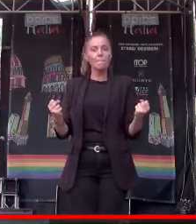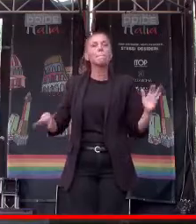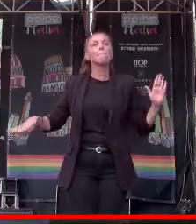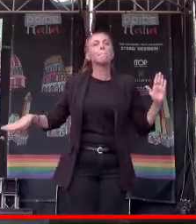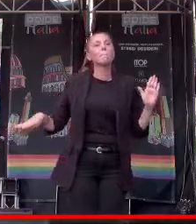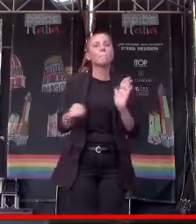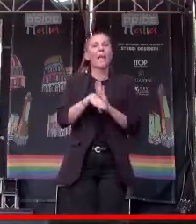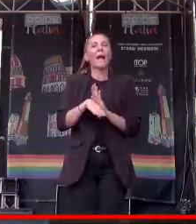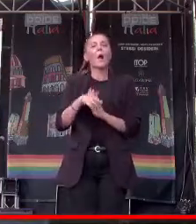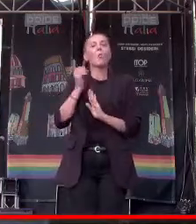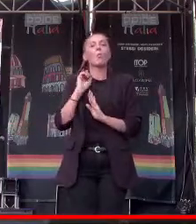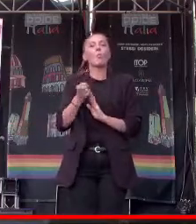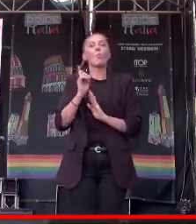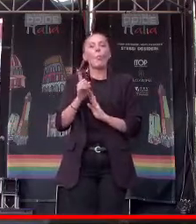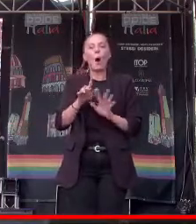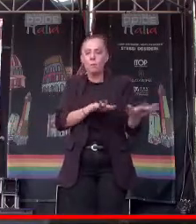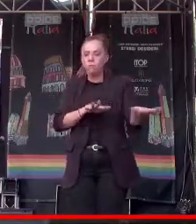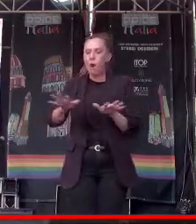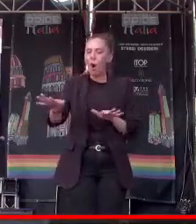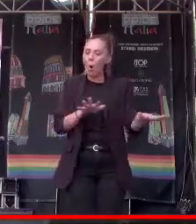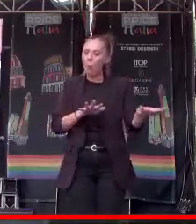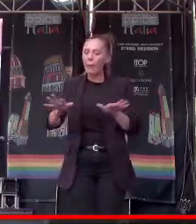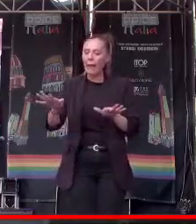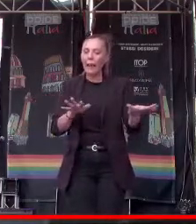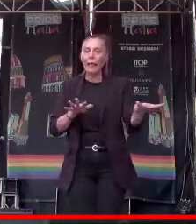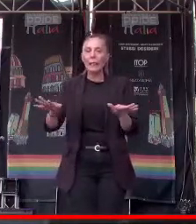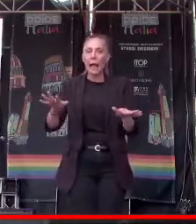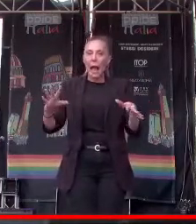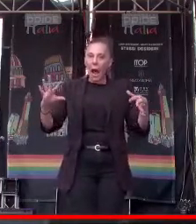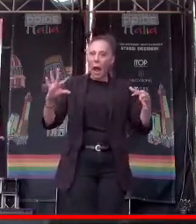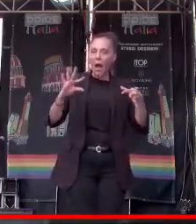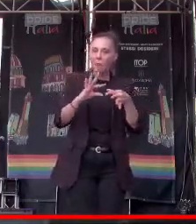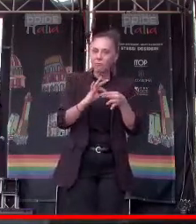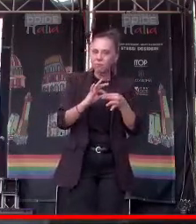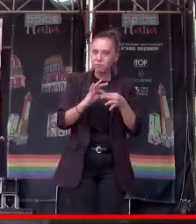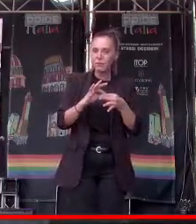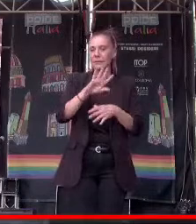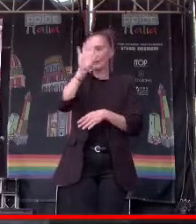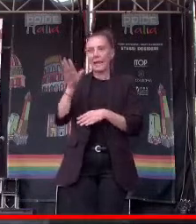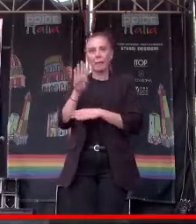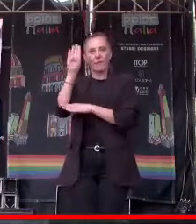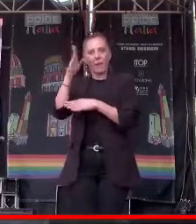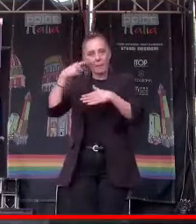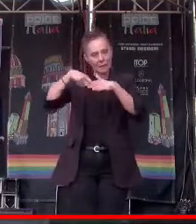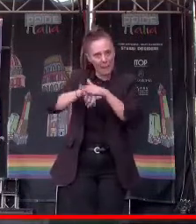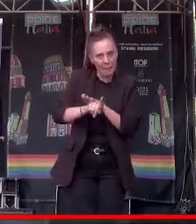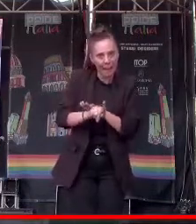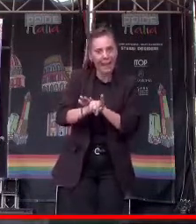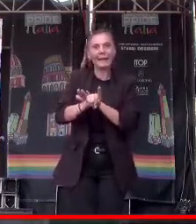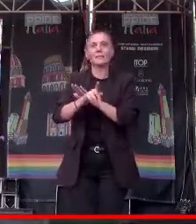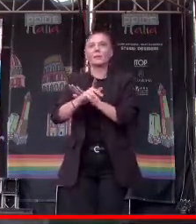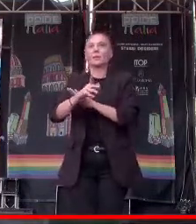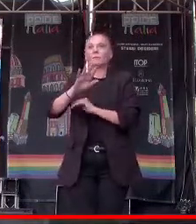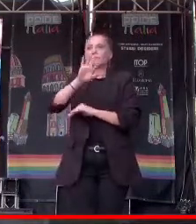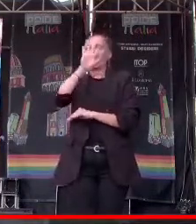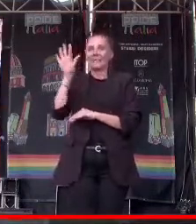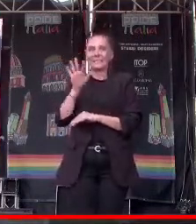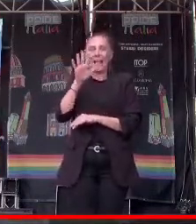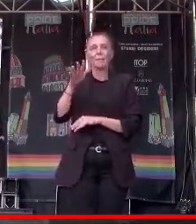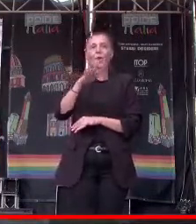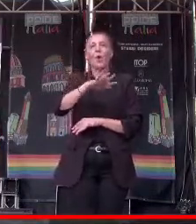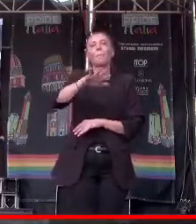da un nodo della mobilità, che può essere una fermata metro, come oggi saremo al piazzale di